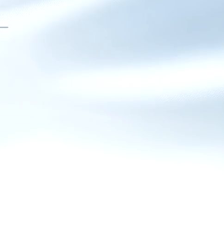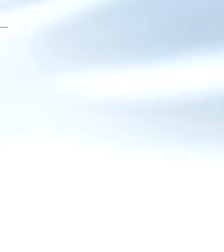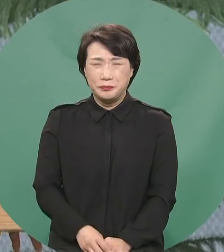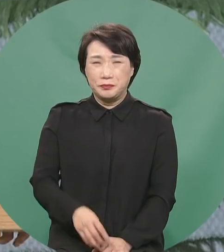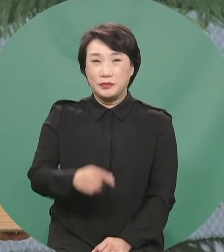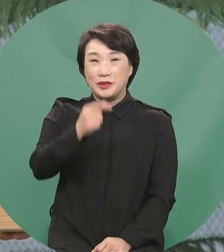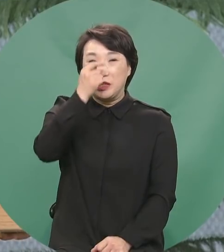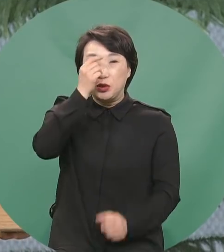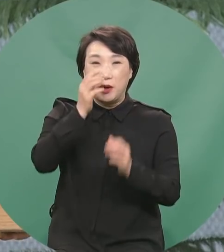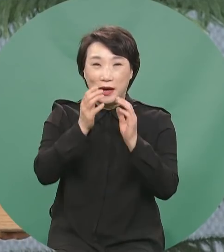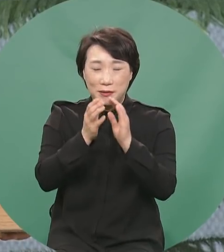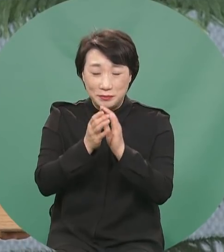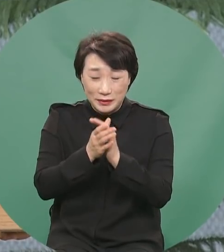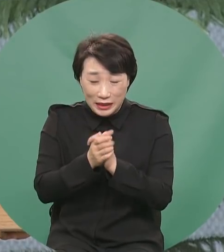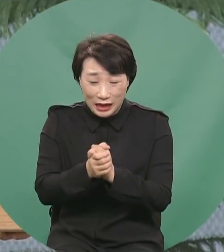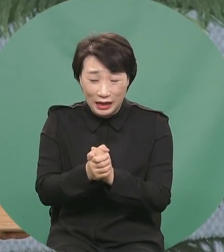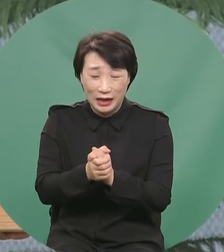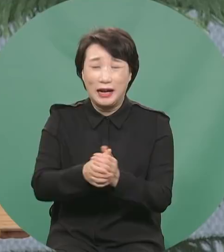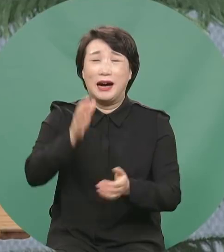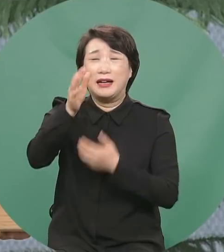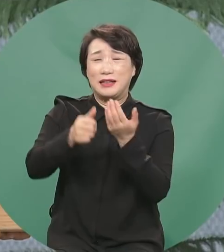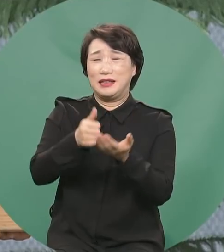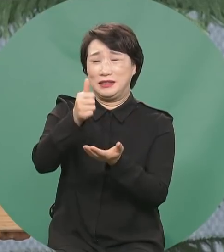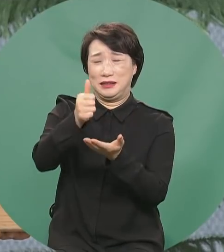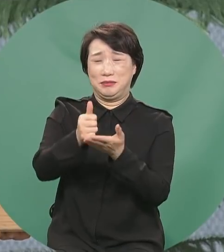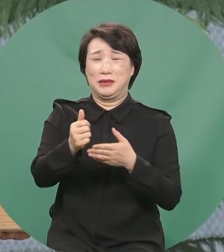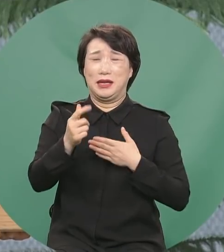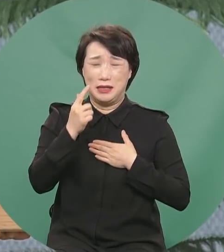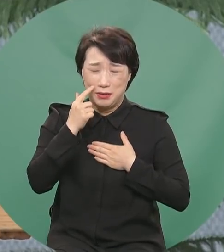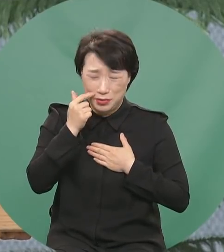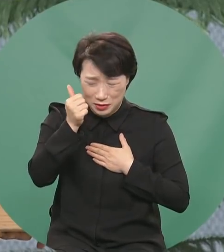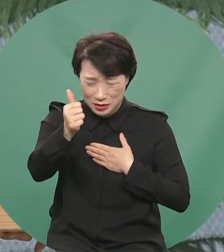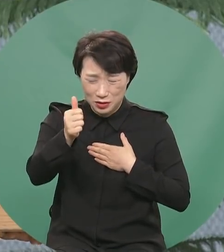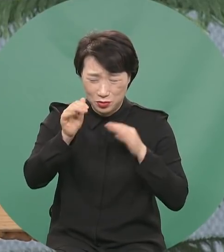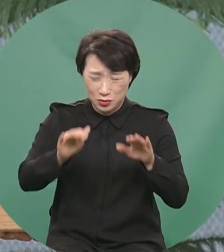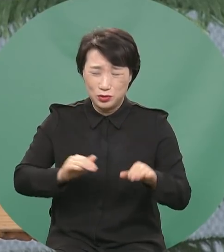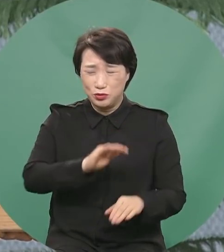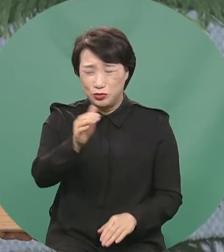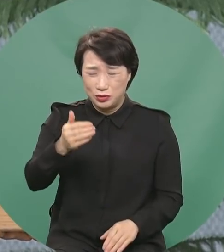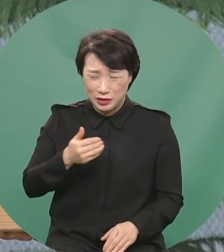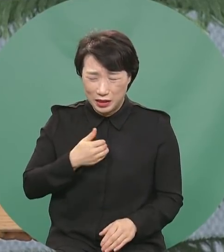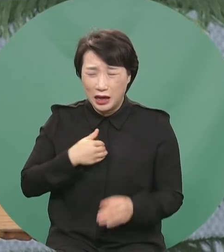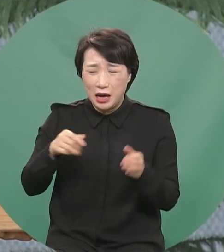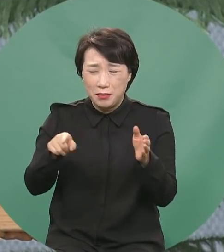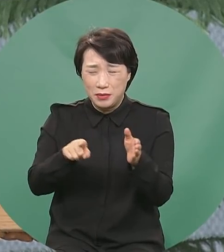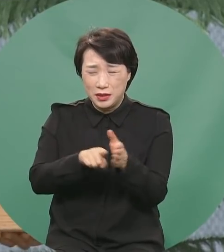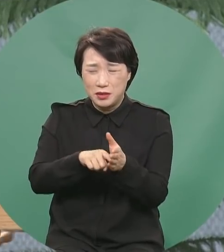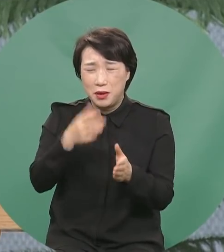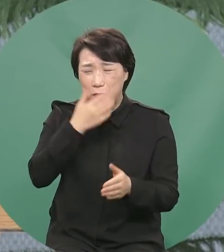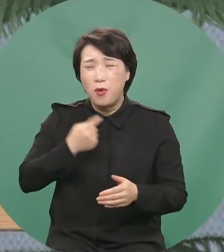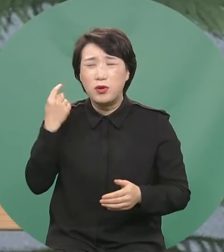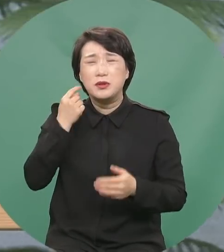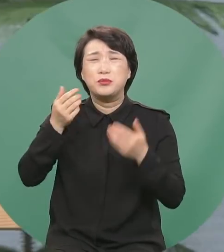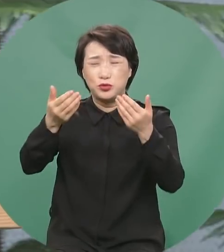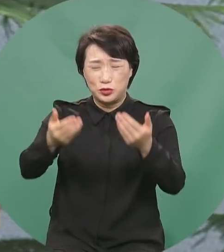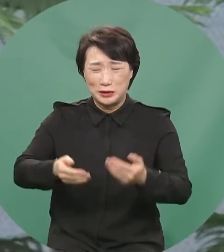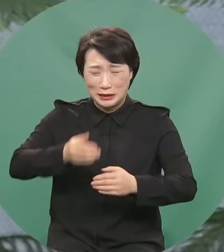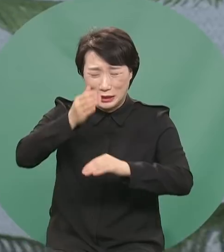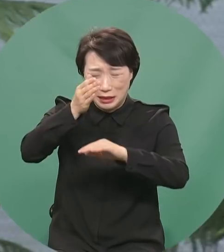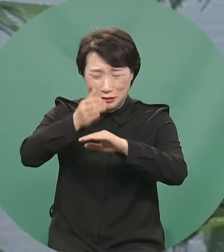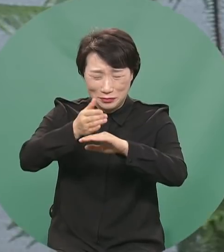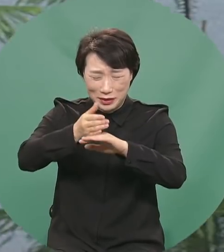소유하고. 하나님 우리 아버지, 오늘 우리에게 믿음의 복음을 주셔서